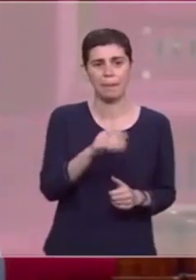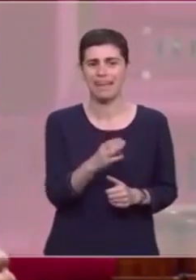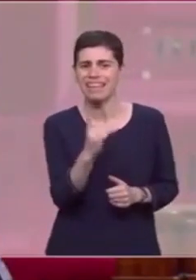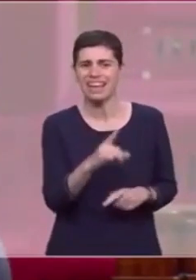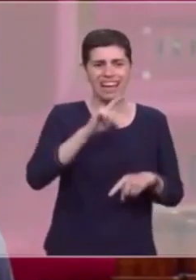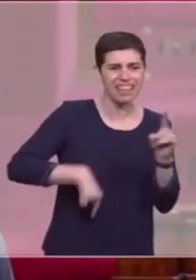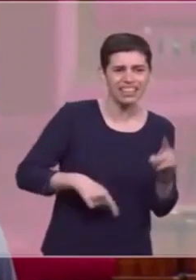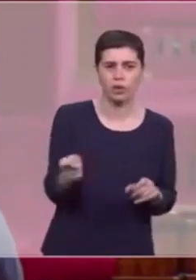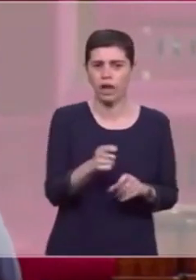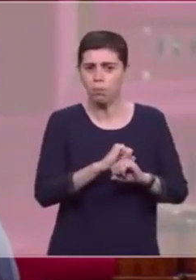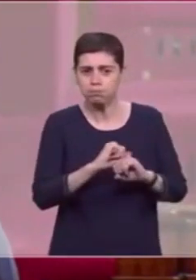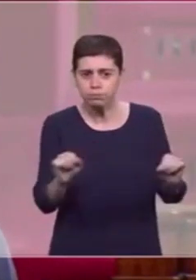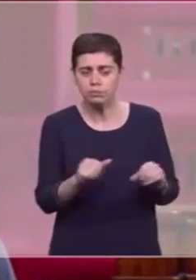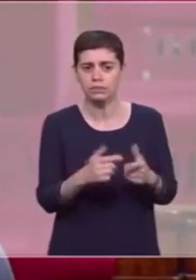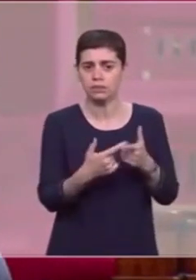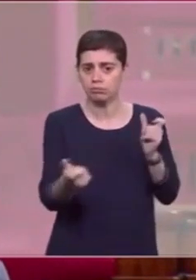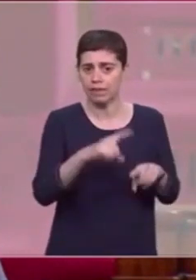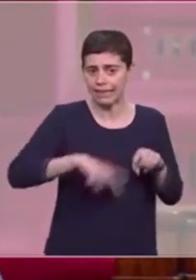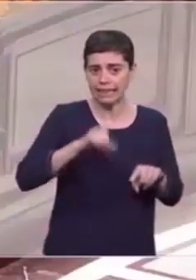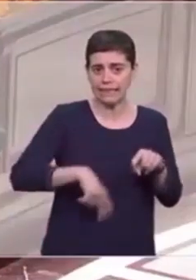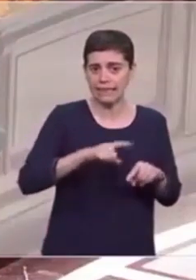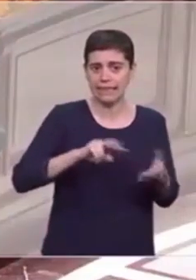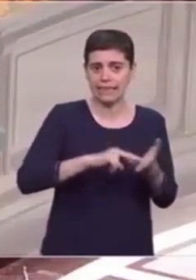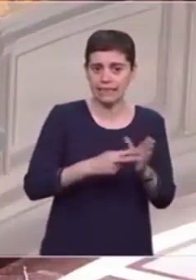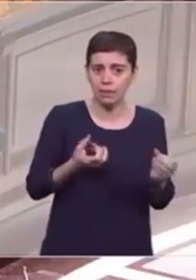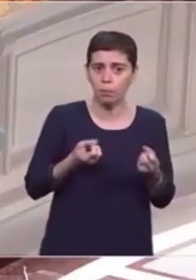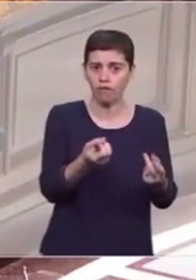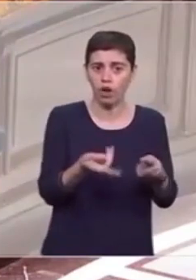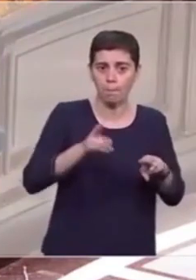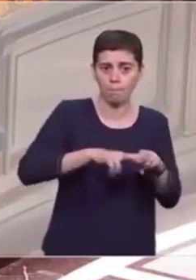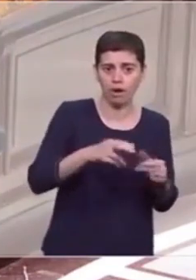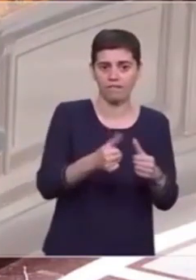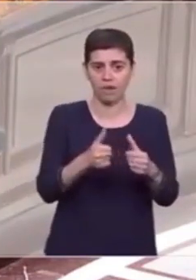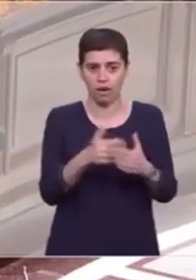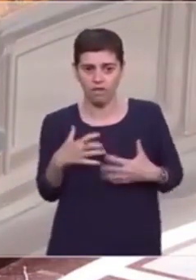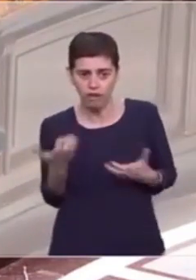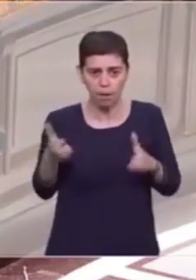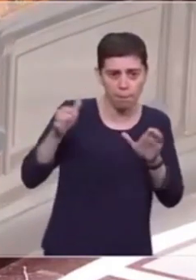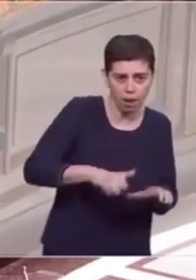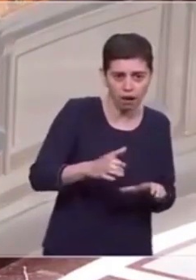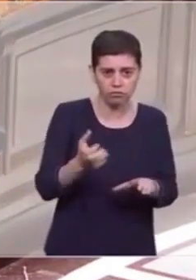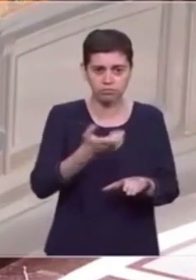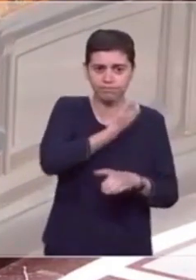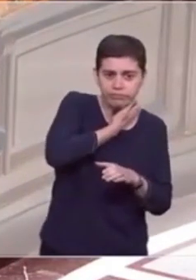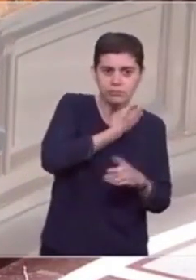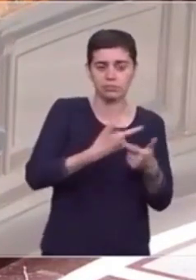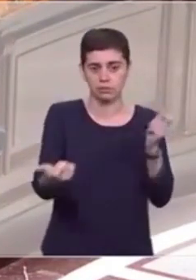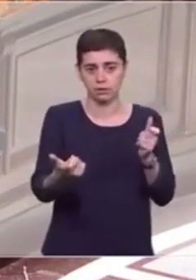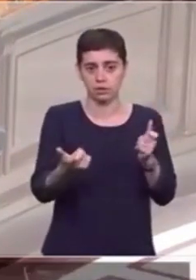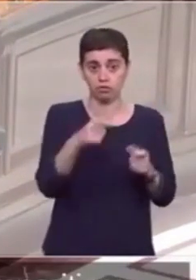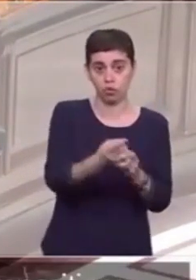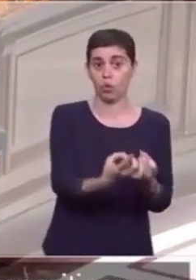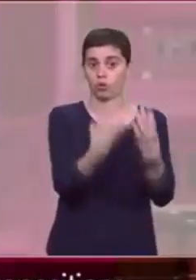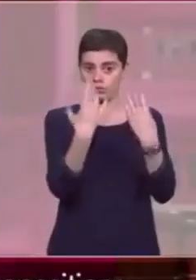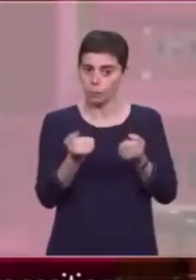grenades explosives, l'interdiction, comme dans d'autres pays, des techniques qui peuvent tuer, de pliage et de plaquage ventral. Vous avez tout rejeté. Nous vous les proposons à